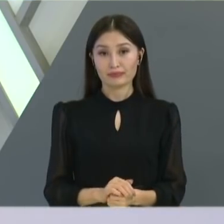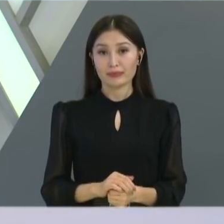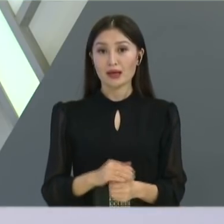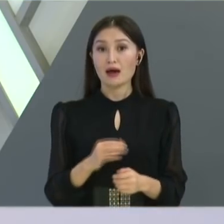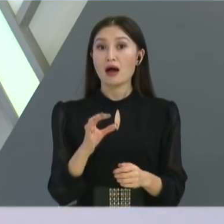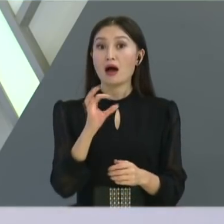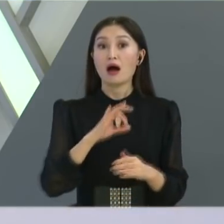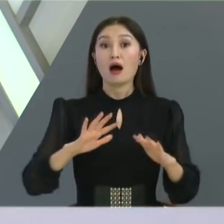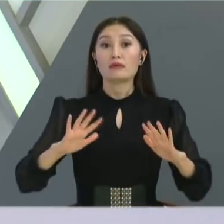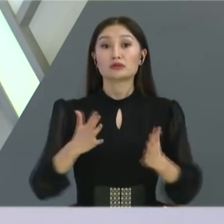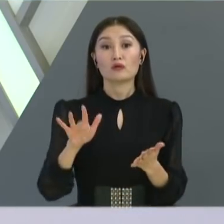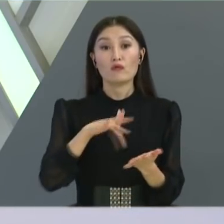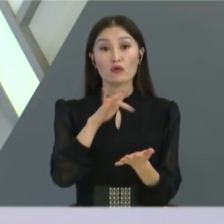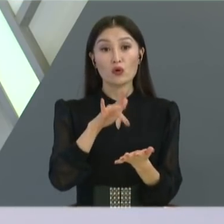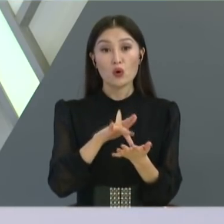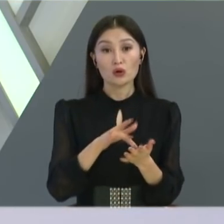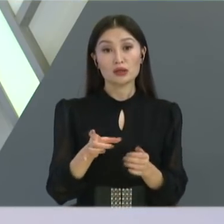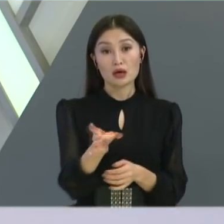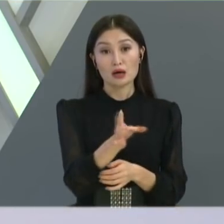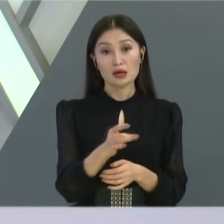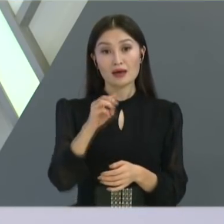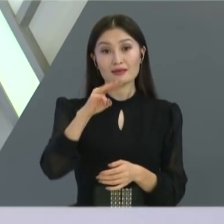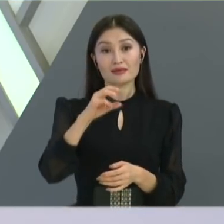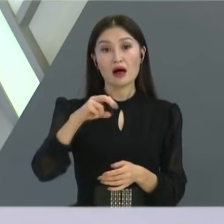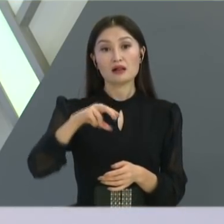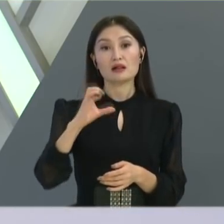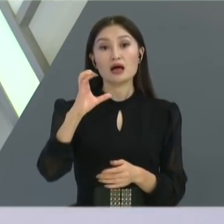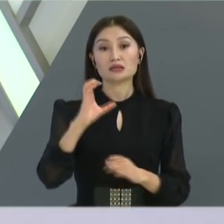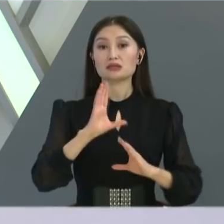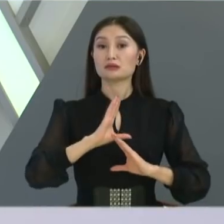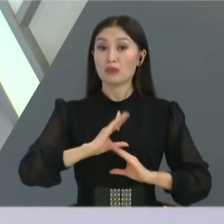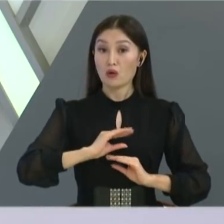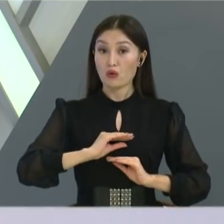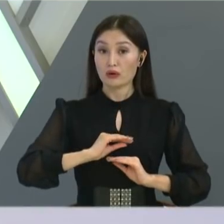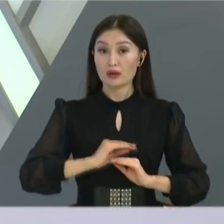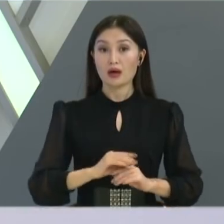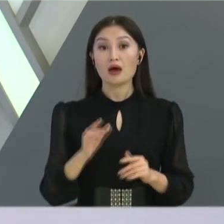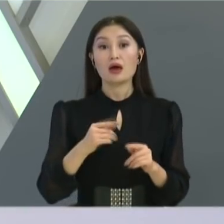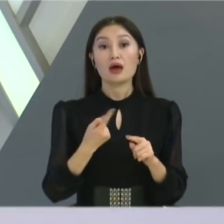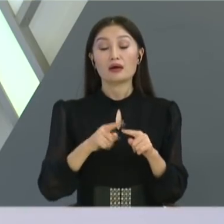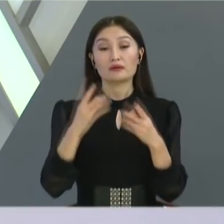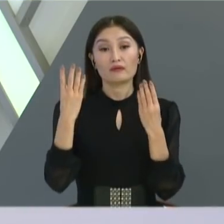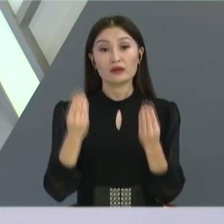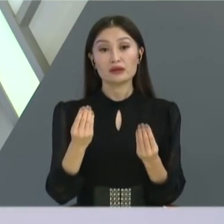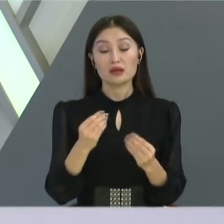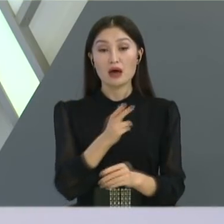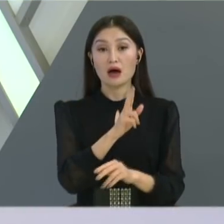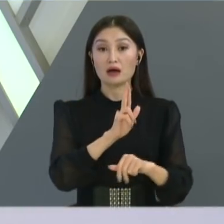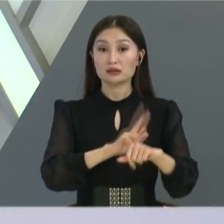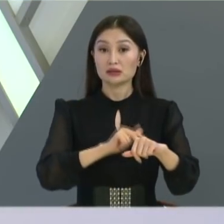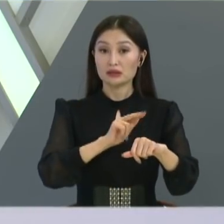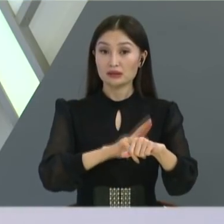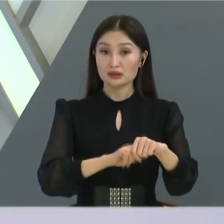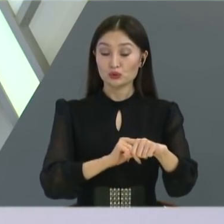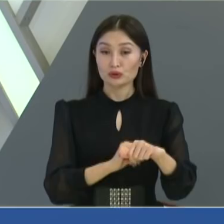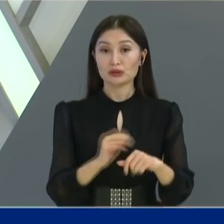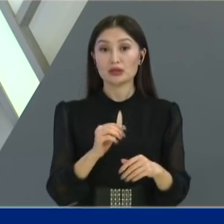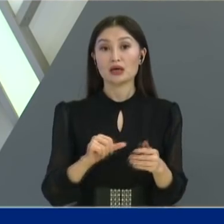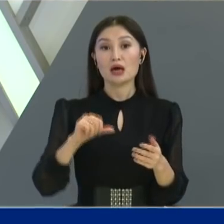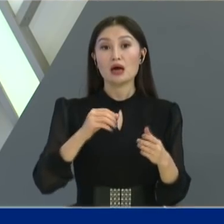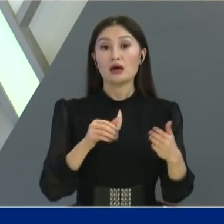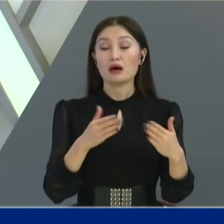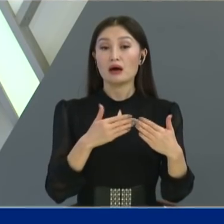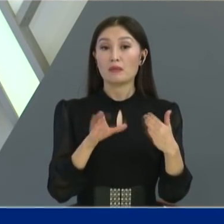Между тем, обстановка в городе и районах Таласа спокойная. В течение минувшего дня сотрудники правоохранительных органов при